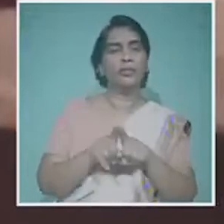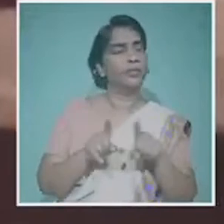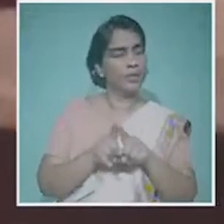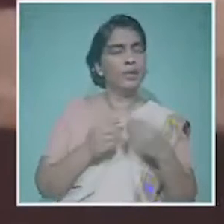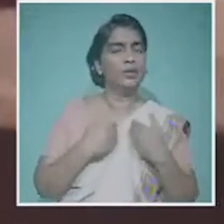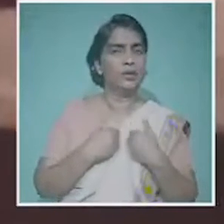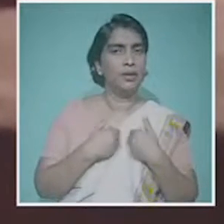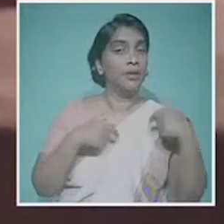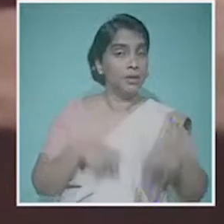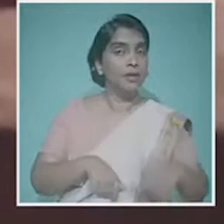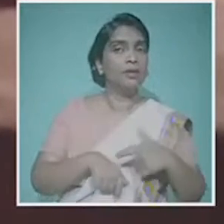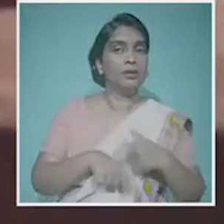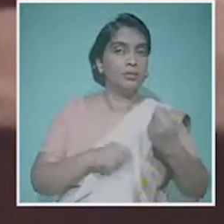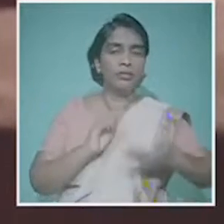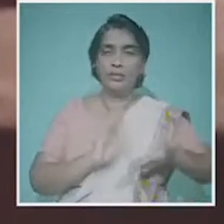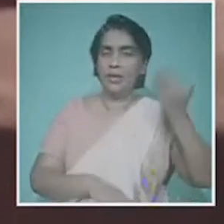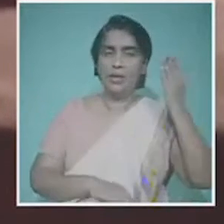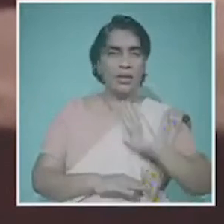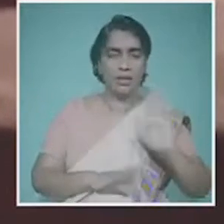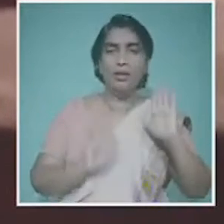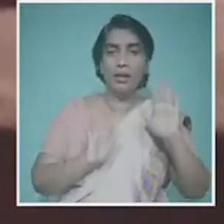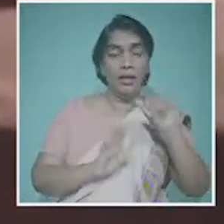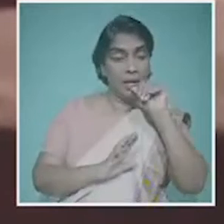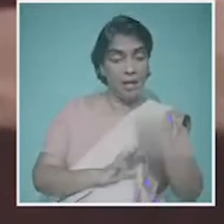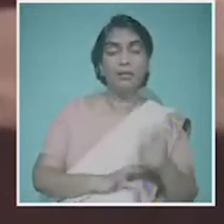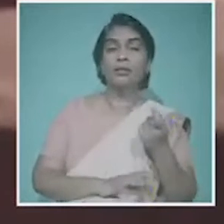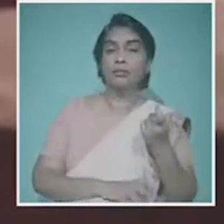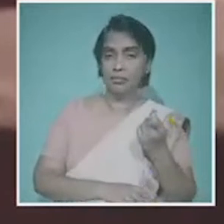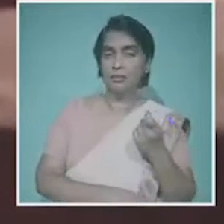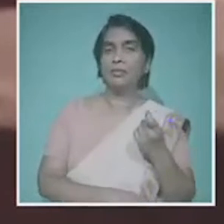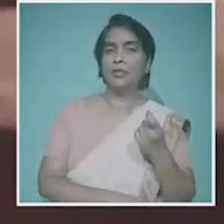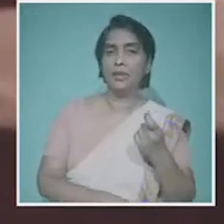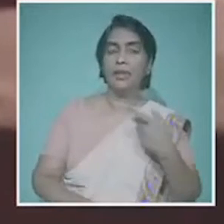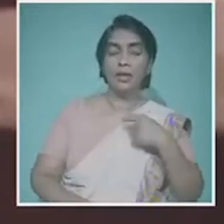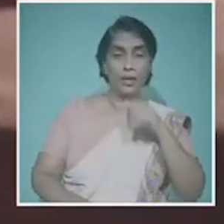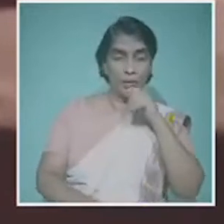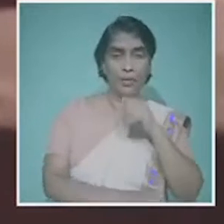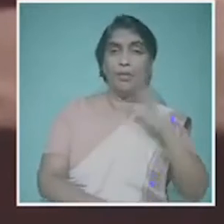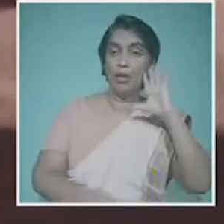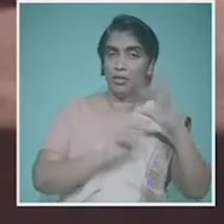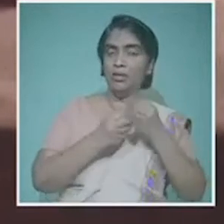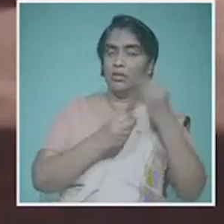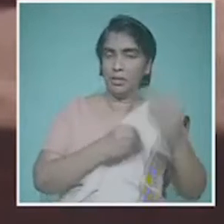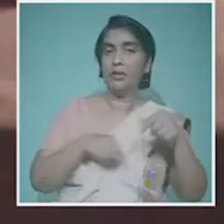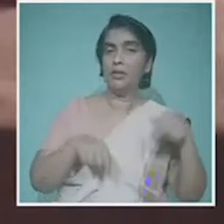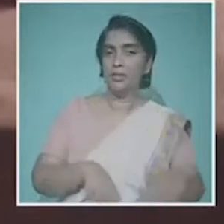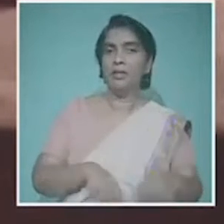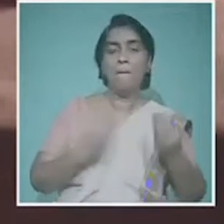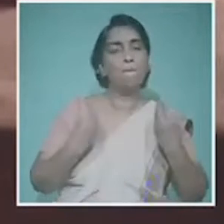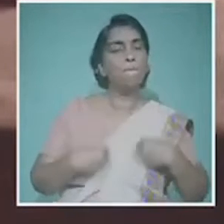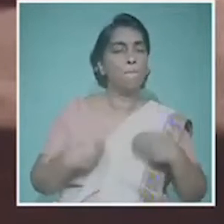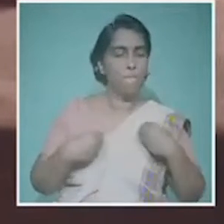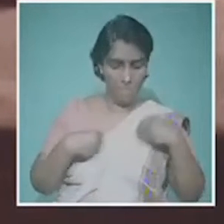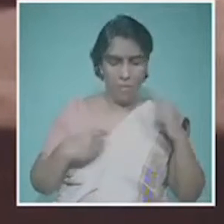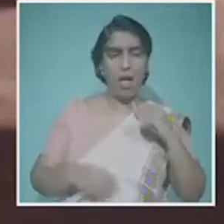අපි මේ වෙලාවේ තාම මිල වැඩි කිරීමක් කළ නැහැ. හැබැයි ඇත්ත ප්‍රයිස් එක ගත්තොත් ඔබතුමාට අපි සම්පූර්ණ විස්තරය දාන්න මේ වෙලාවේ අපිට පාඩුවක්